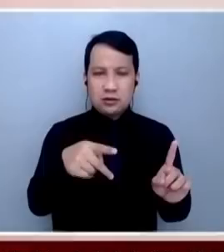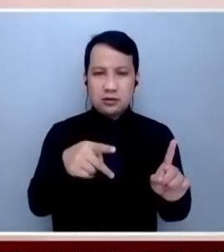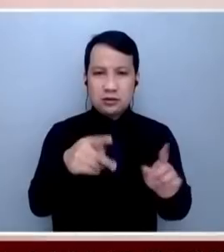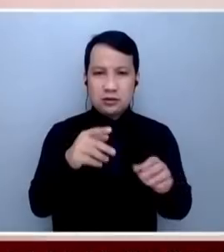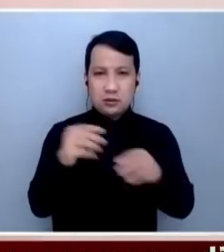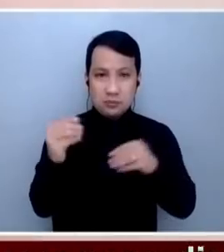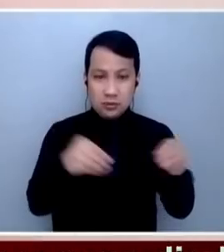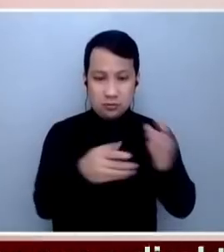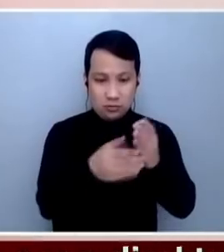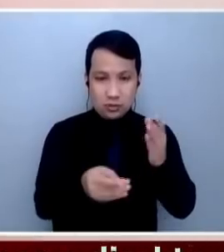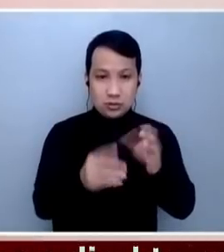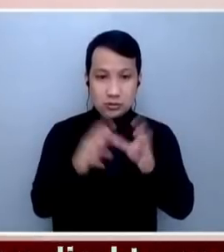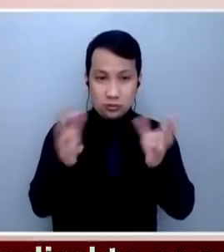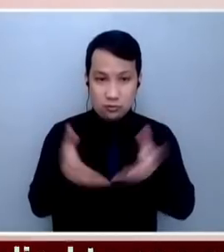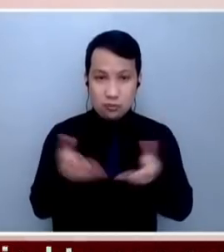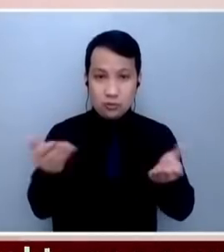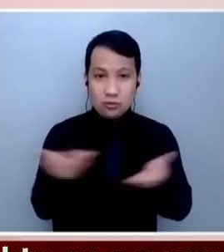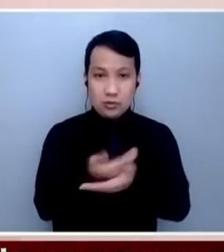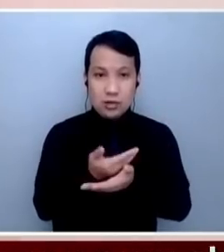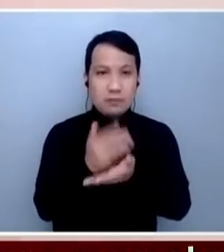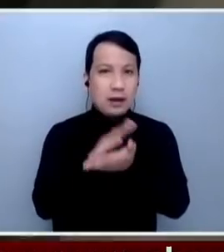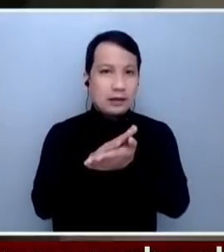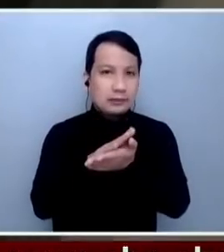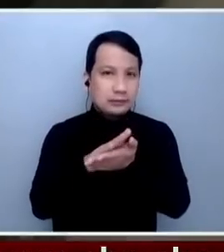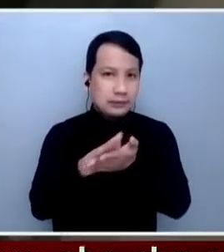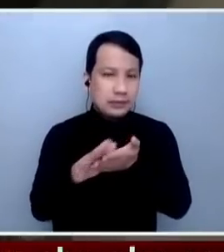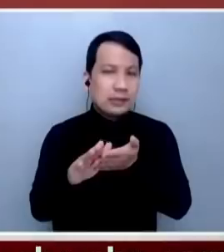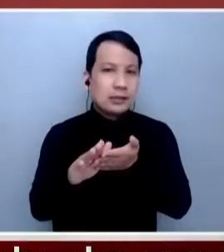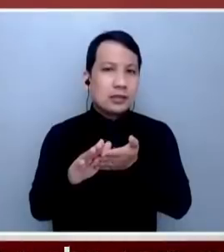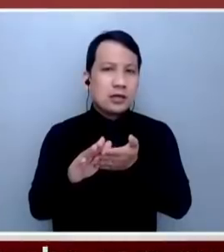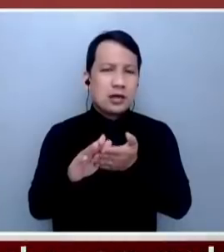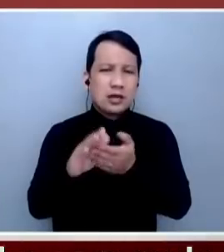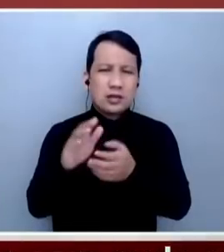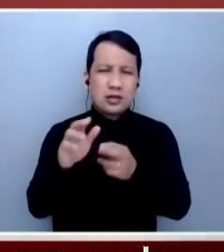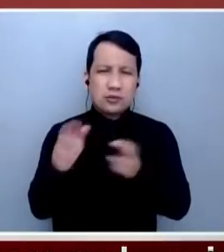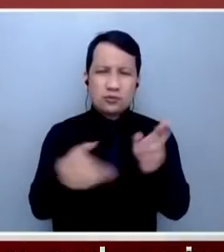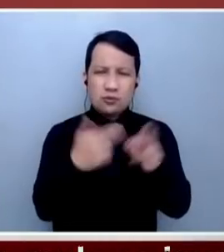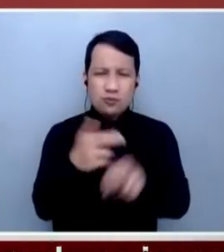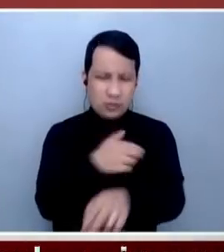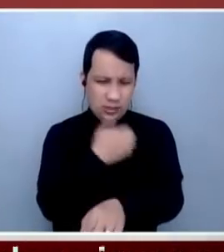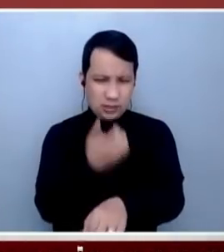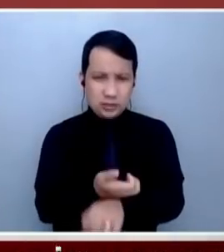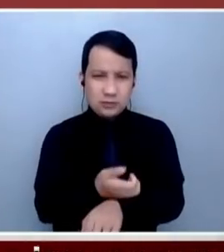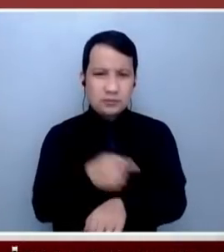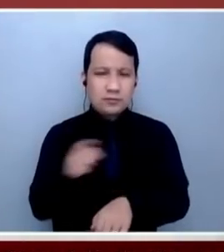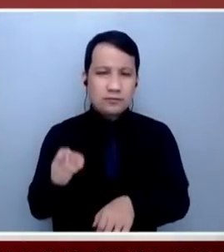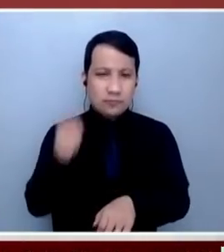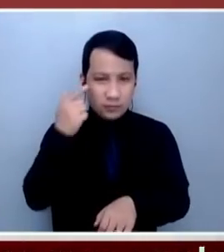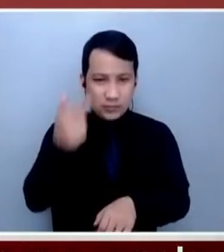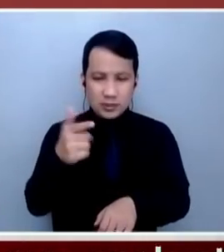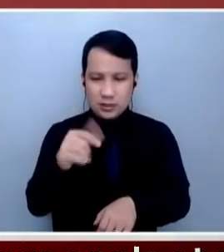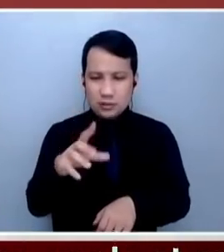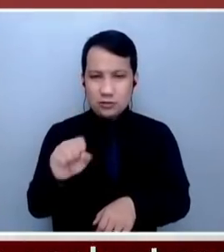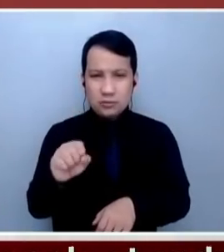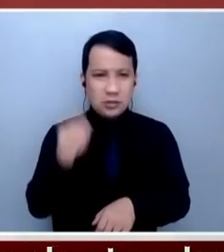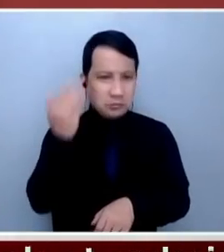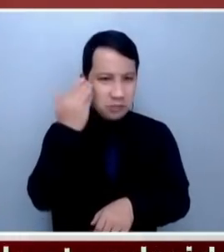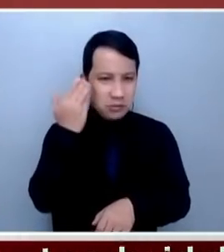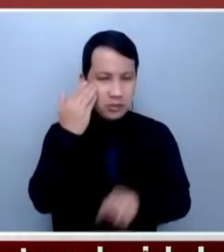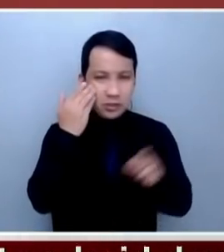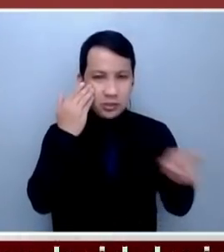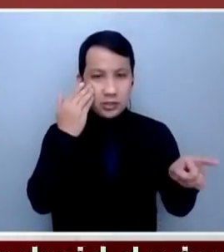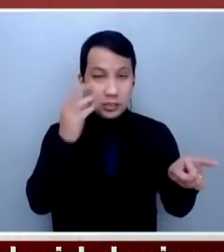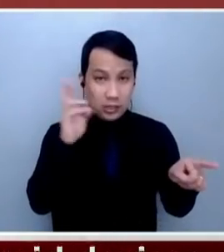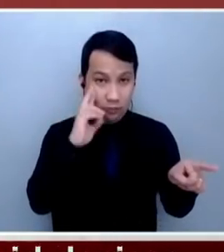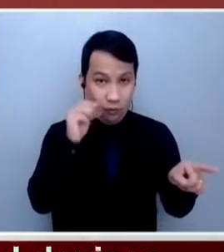papunta na ang mundo sa clean, renewable energy. Iginiit ni Calyody na nagkukunwaring makabayan si Ramon